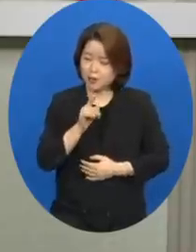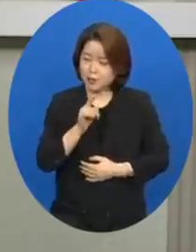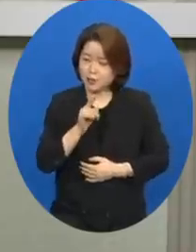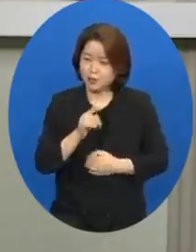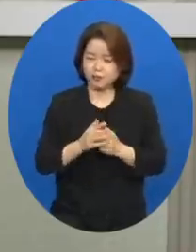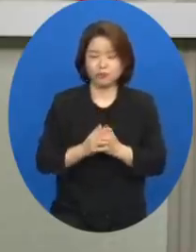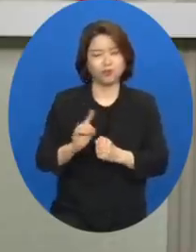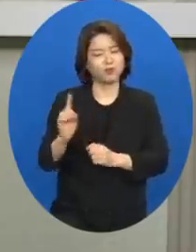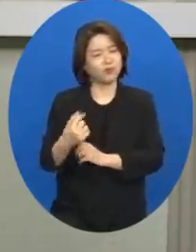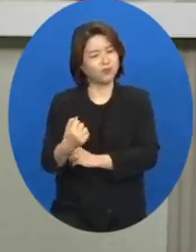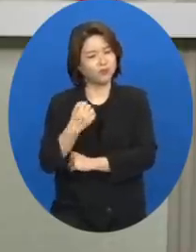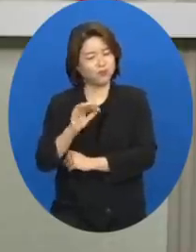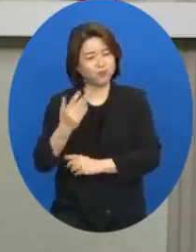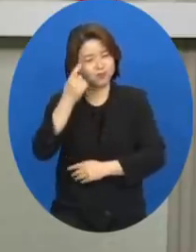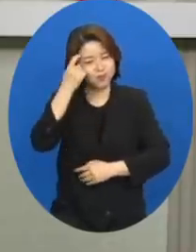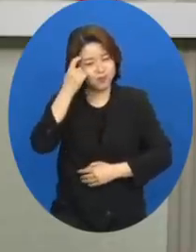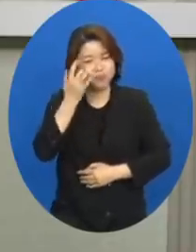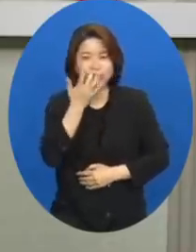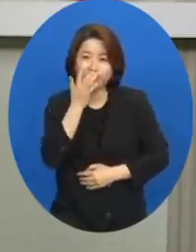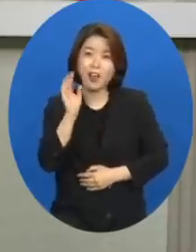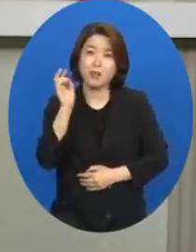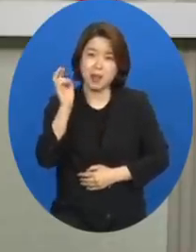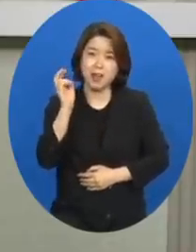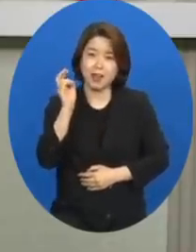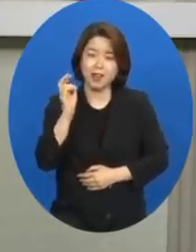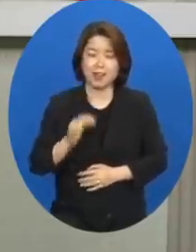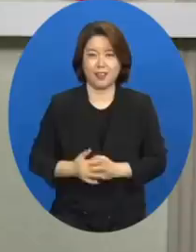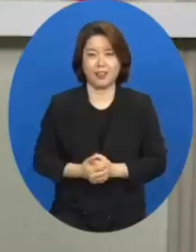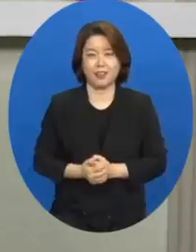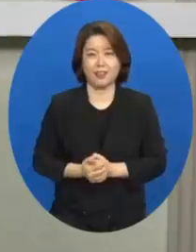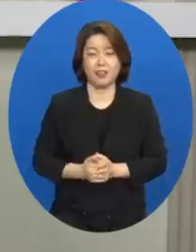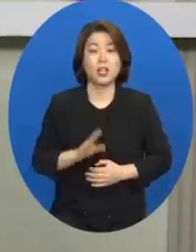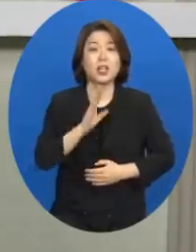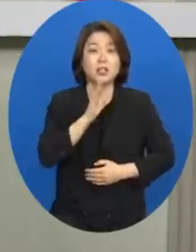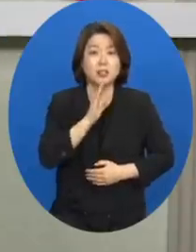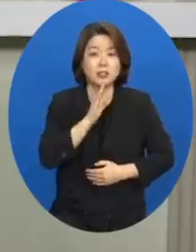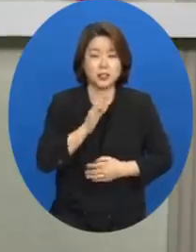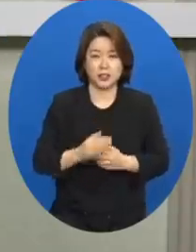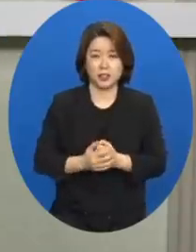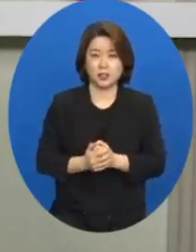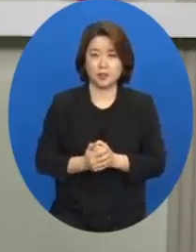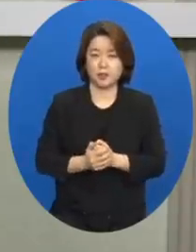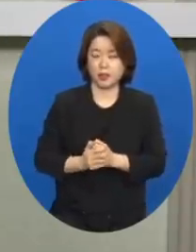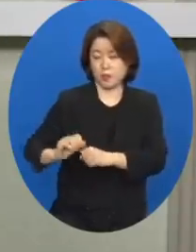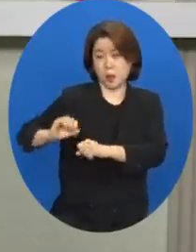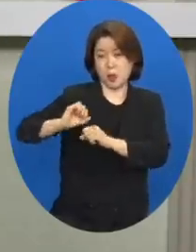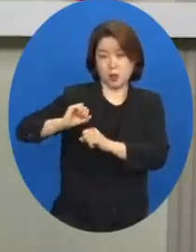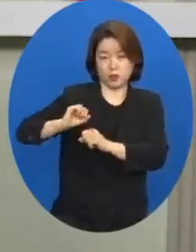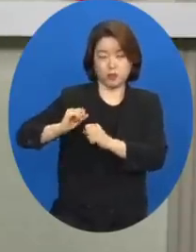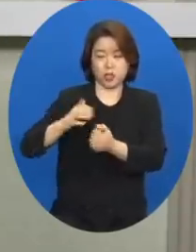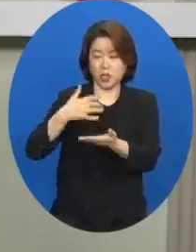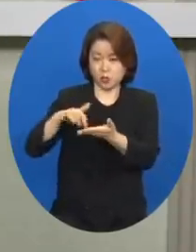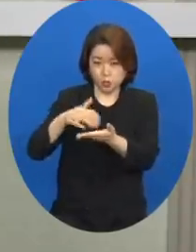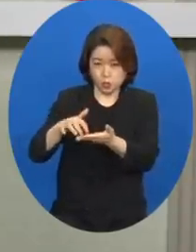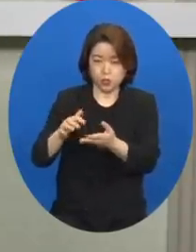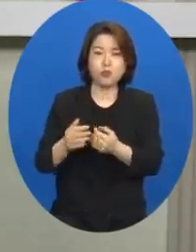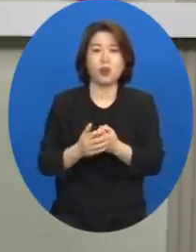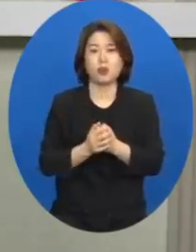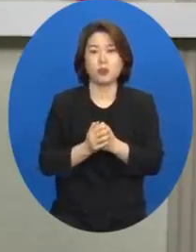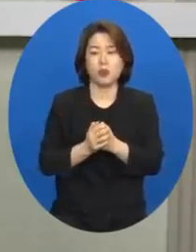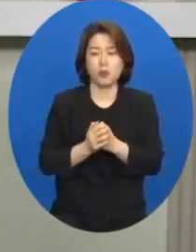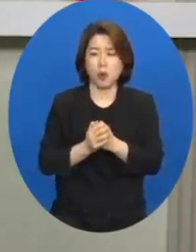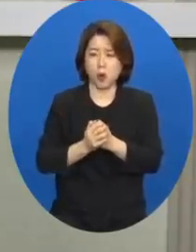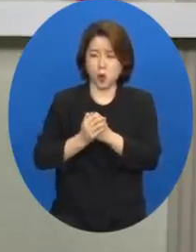무슨 힘이 되겠는가 싶을 겁니다 실제로 뭐 군사의 수 또는 아주